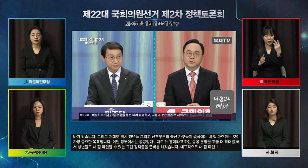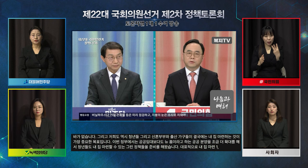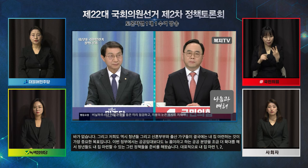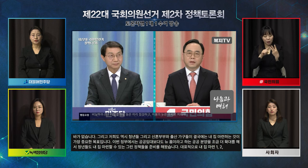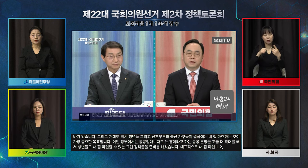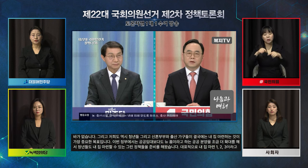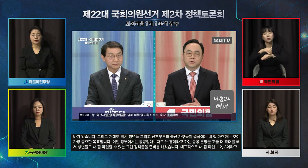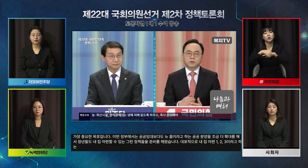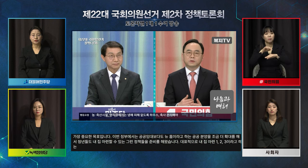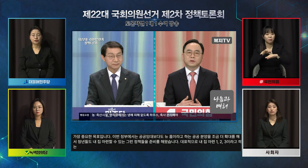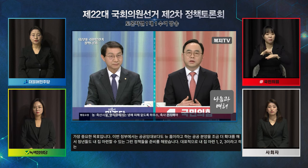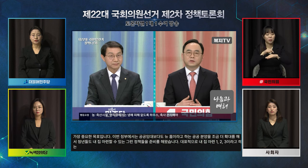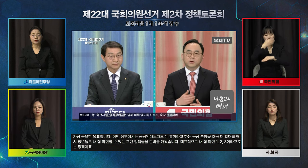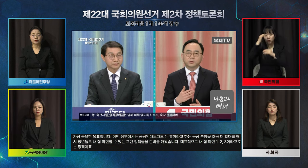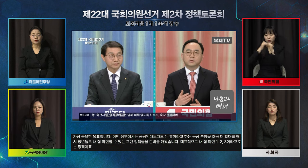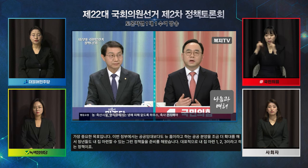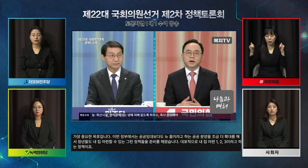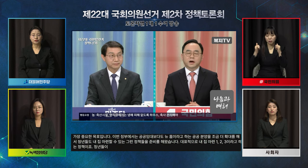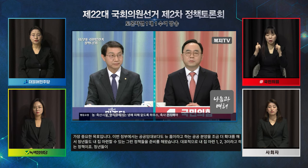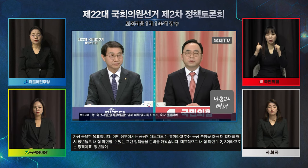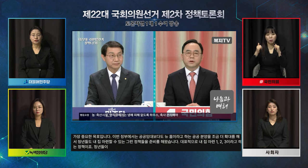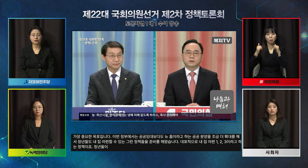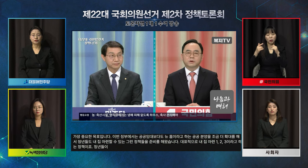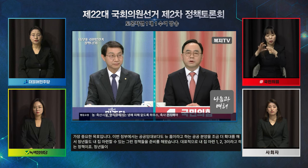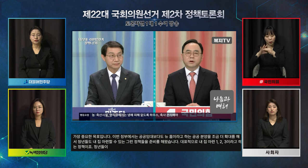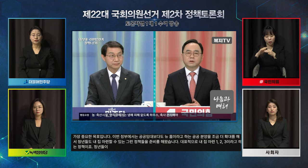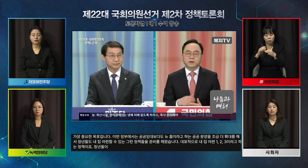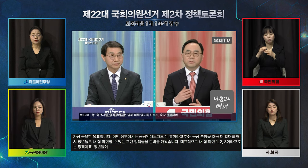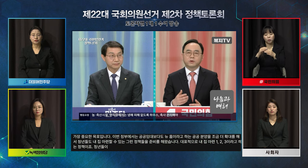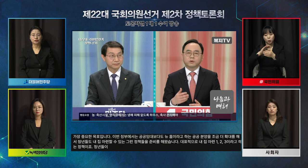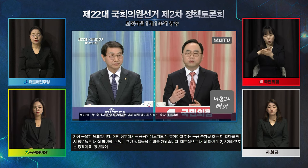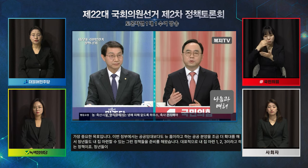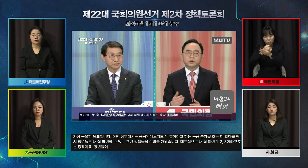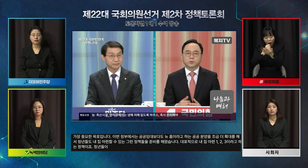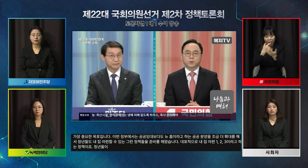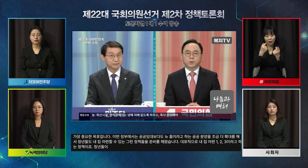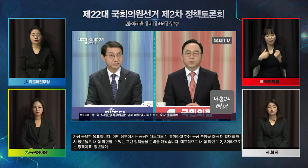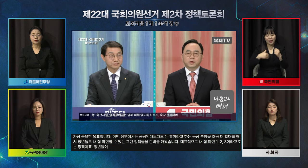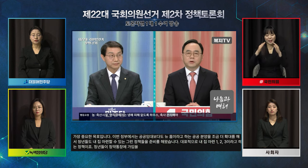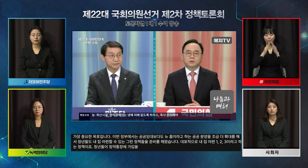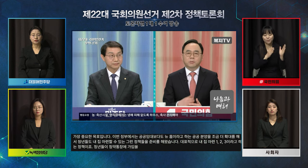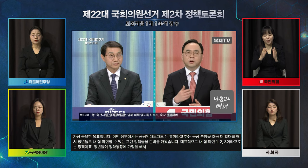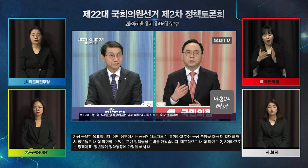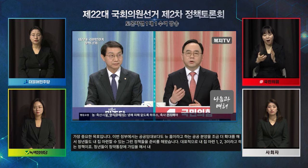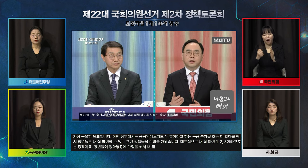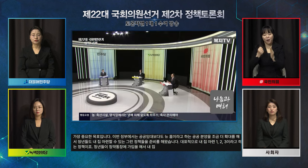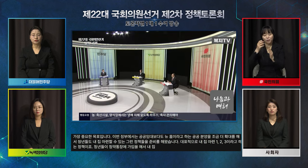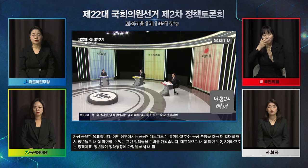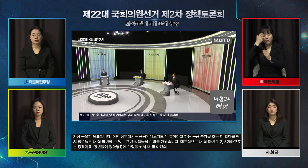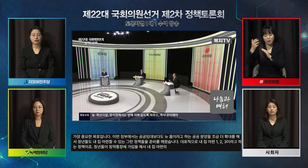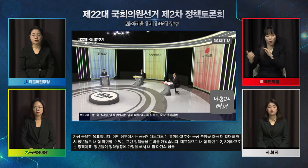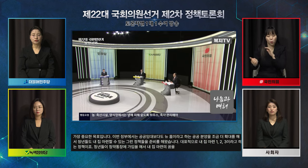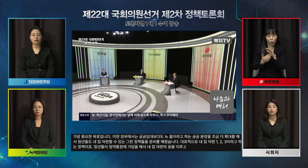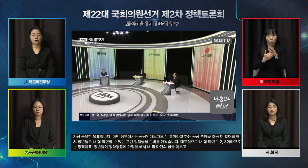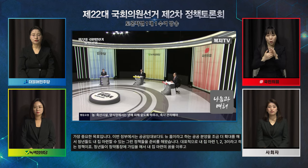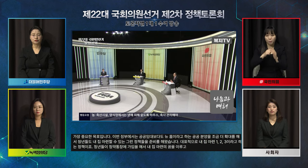정책이죠. 청년들이 청약 통장에 가입을 해서 내 집 마련의 꿈을 이루고 정말로 청약이 되고 아이를 낳고